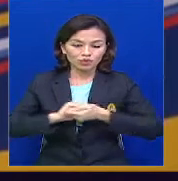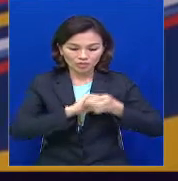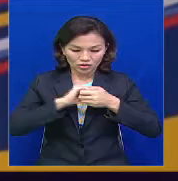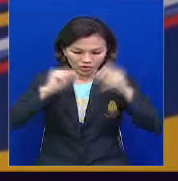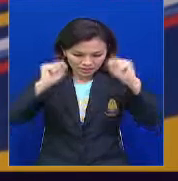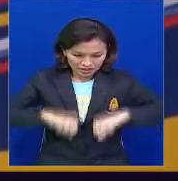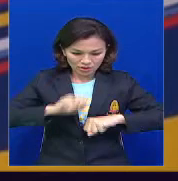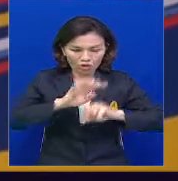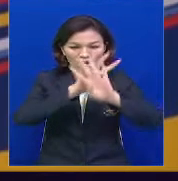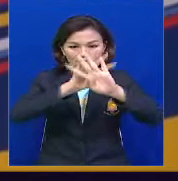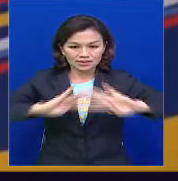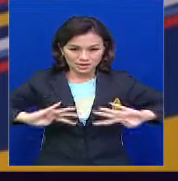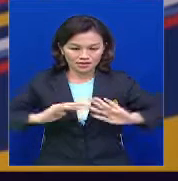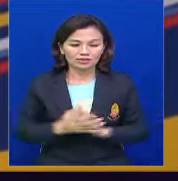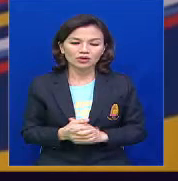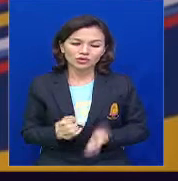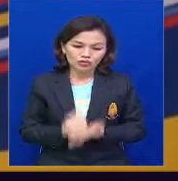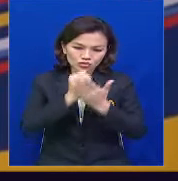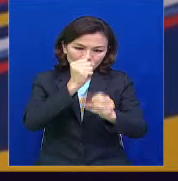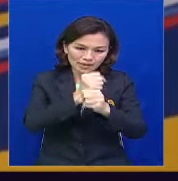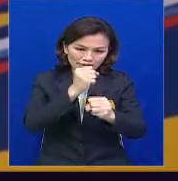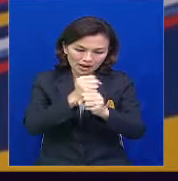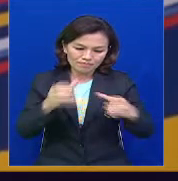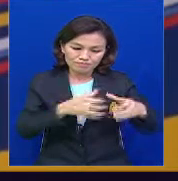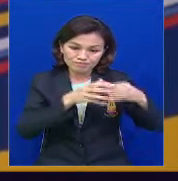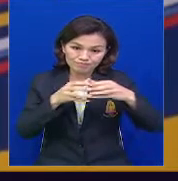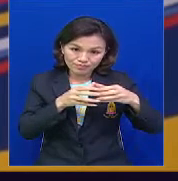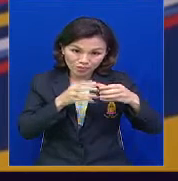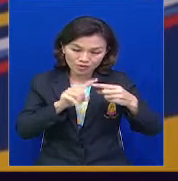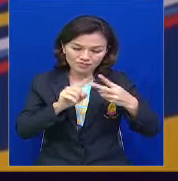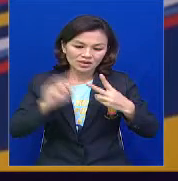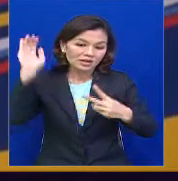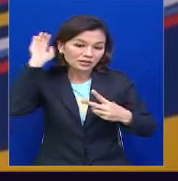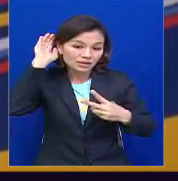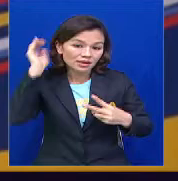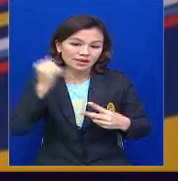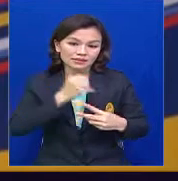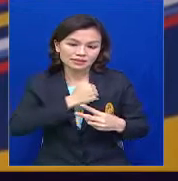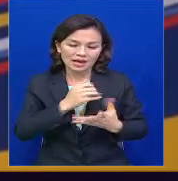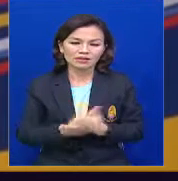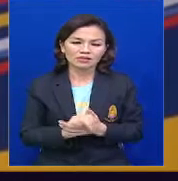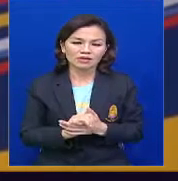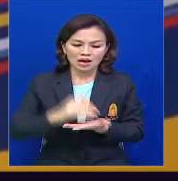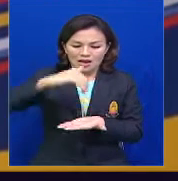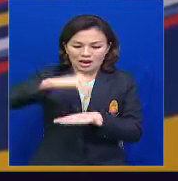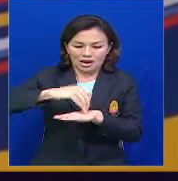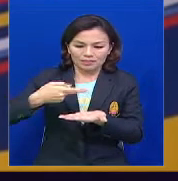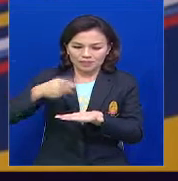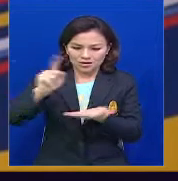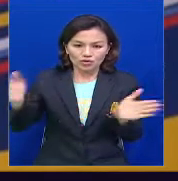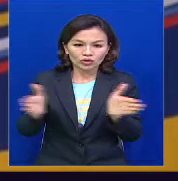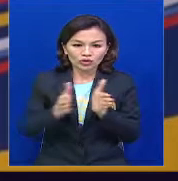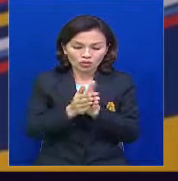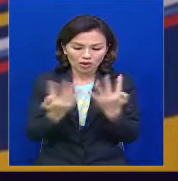าเซียนโดยการสร้างความเป็นหนึ่งเดียวกันสร้างความเข้าใจไว้ในเชื่อใจยึดหลักผลประโยชน์ร่วมกันป้องกัน